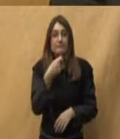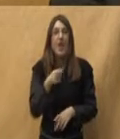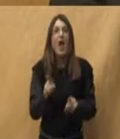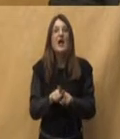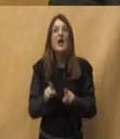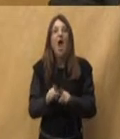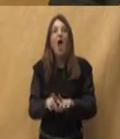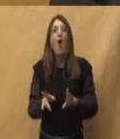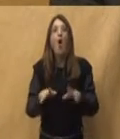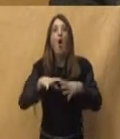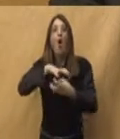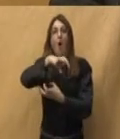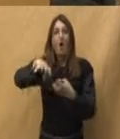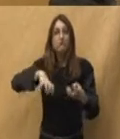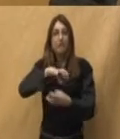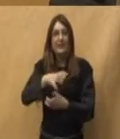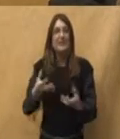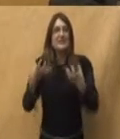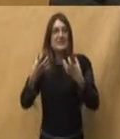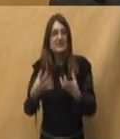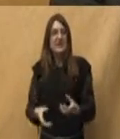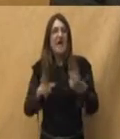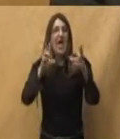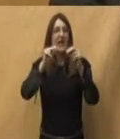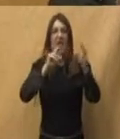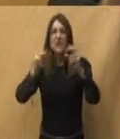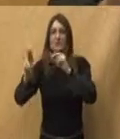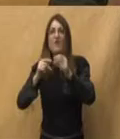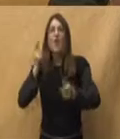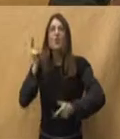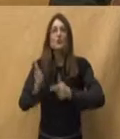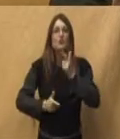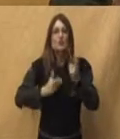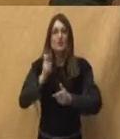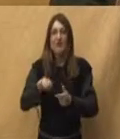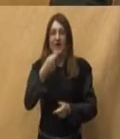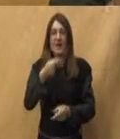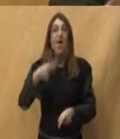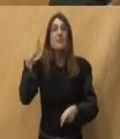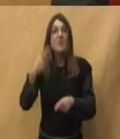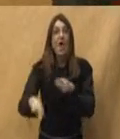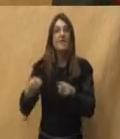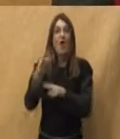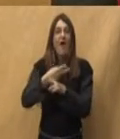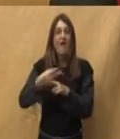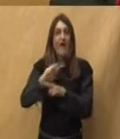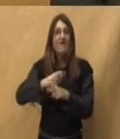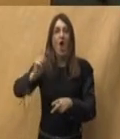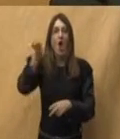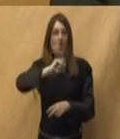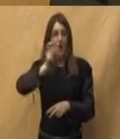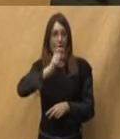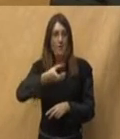obred, znači cijela obitelj sjedi, razgovara, uživa u jelu. Na kraju se servira kava i konjak. Na kraju